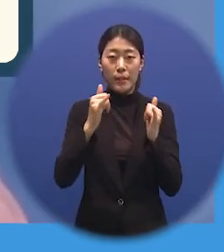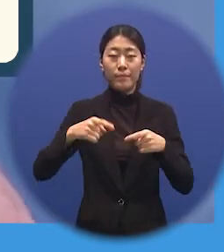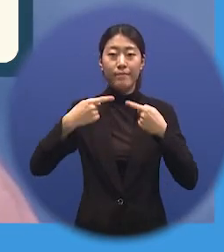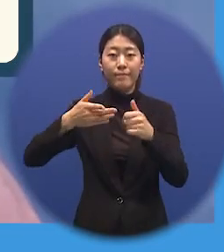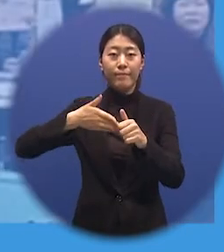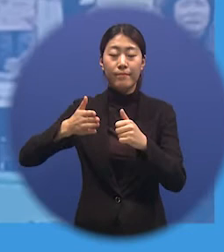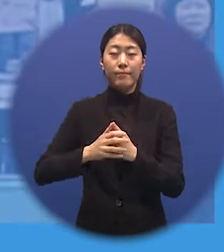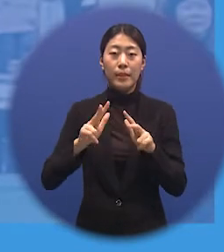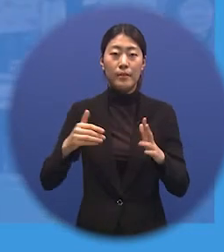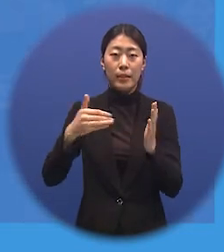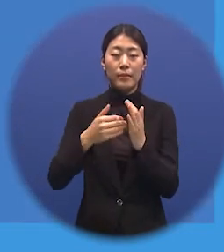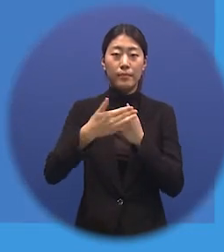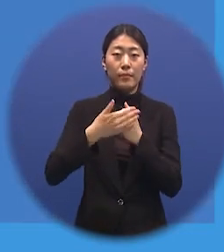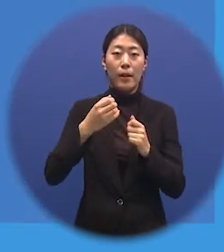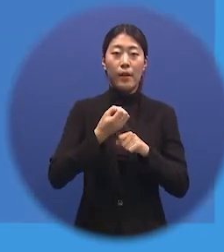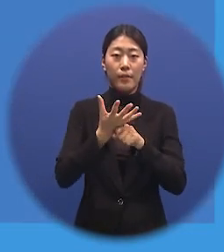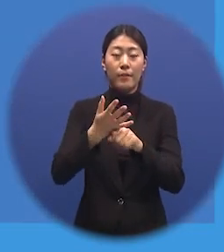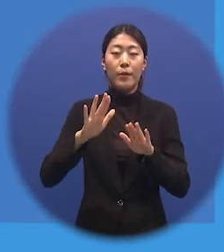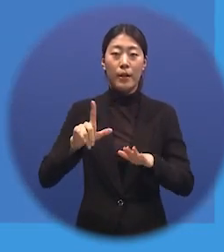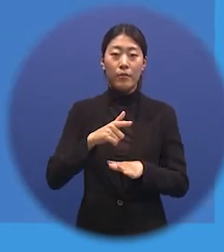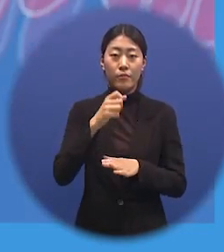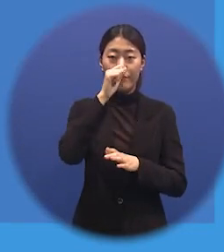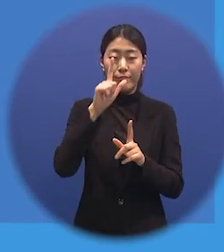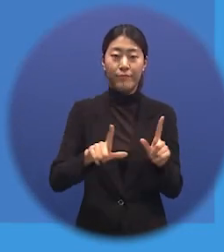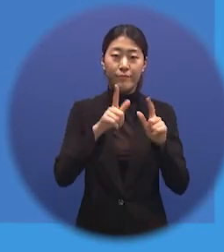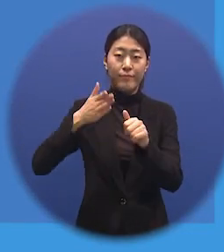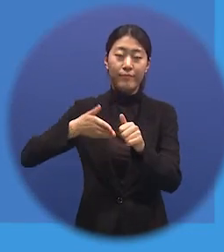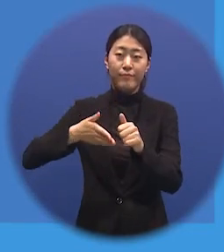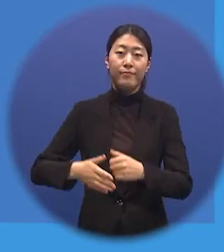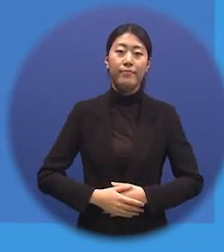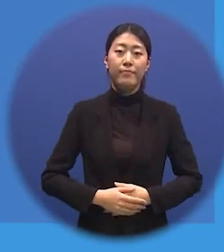바랍니다. 지금까지 은평 알림이 김동희였습니다. 오늘도 좋은 하루 보내세요.